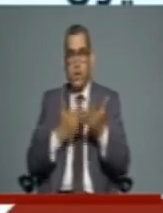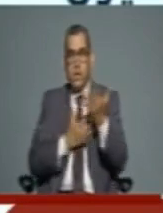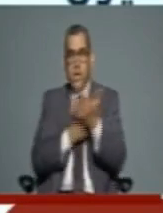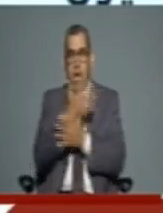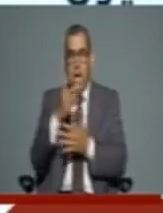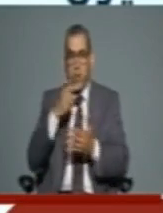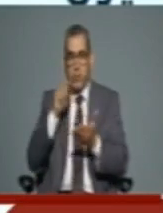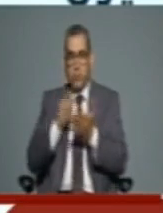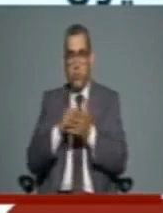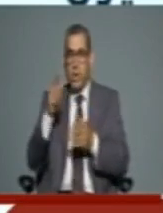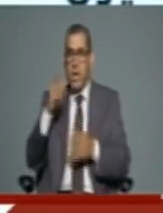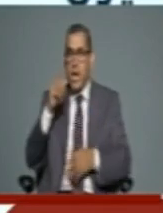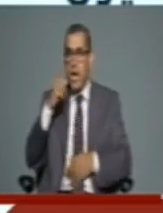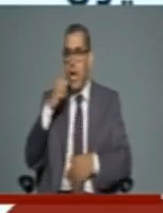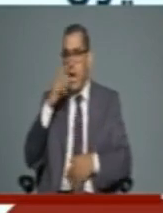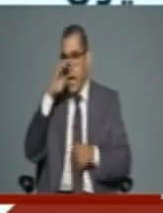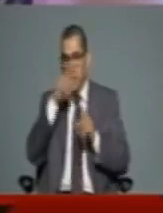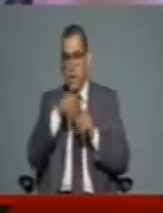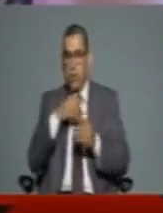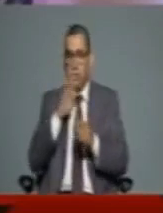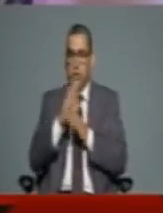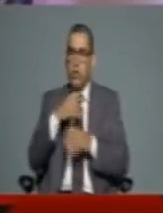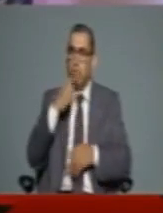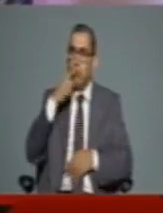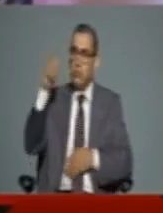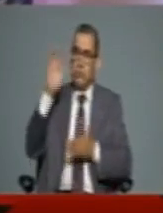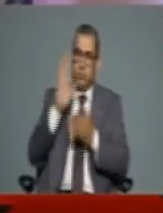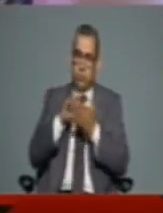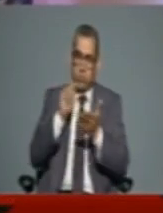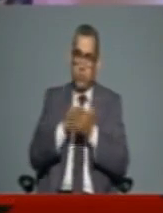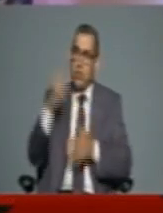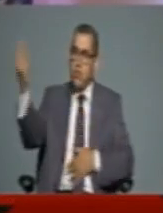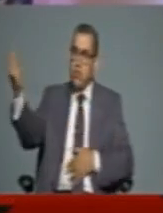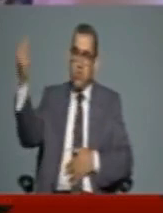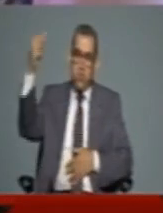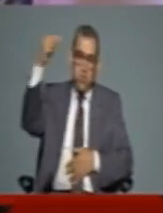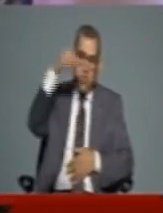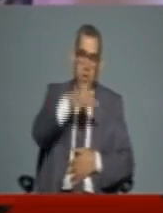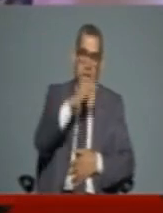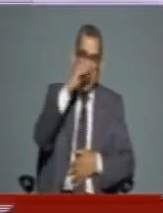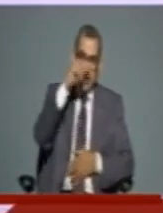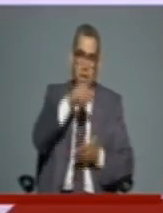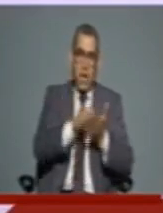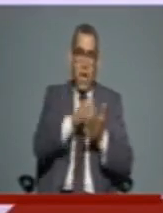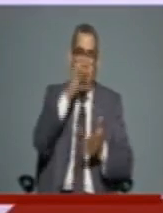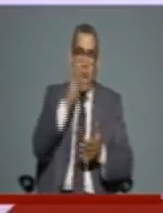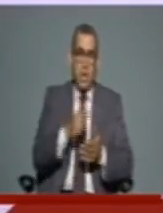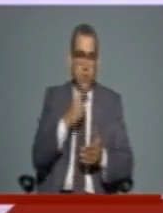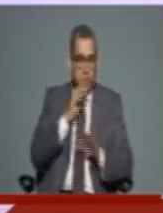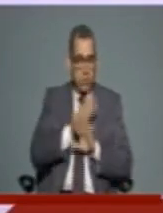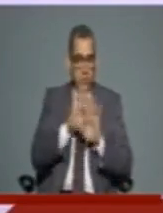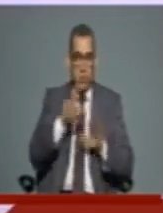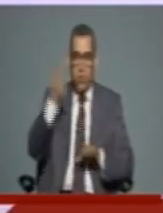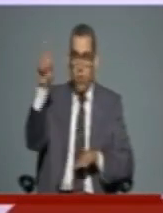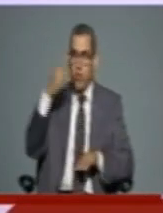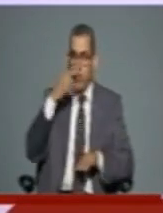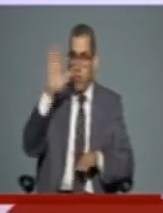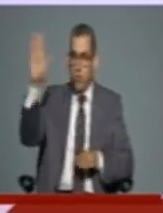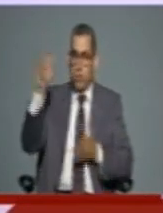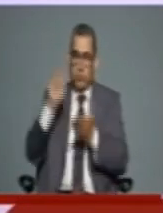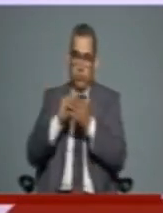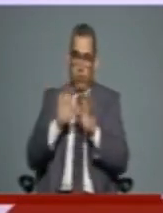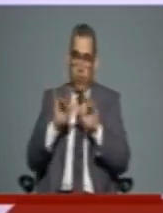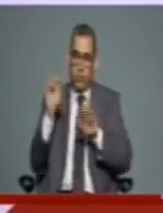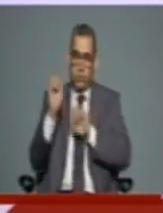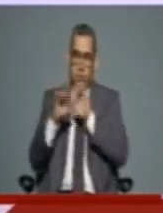اسكندرية وعايز ياخد تأشيرة كان لازم يجي الجيزة. النهاردة هذا الموضوع لم يعد، وبقت قاعدة بيانات